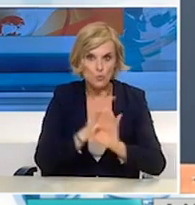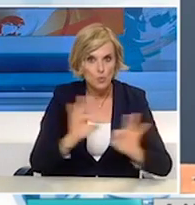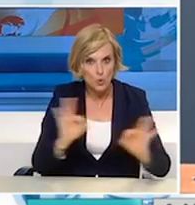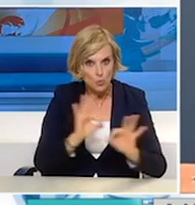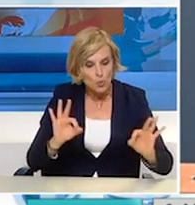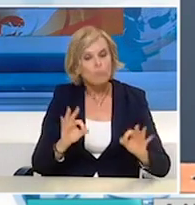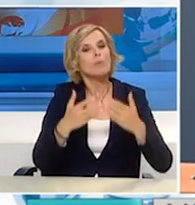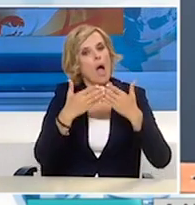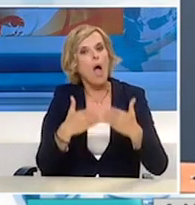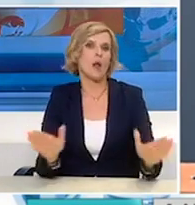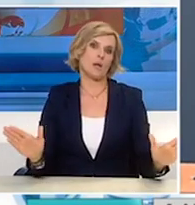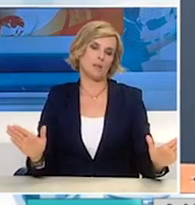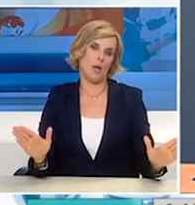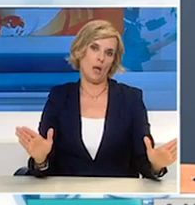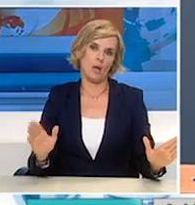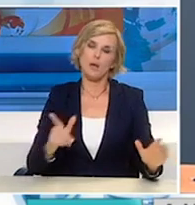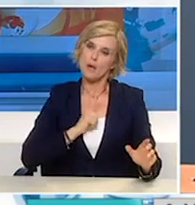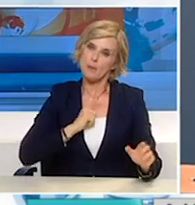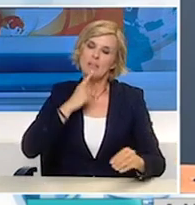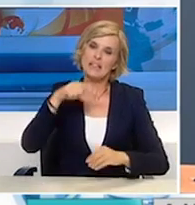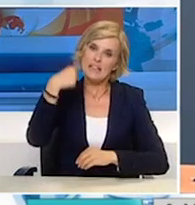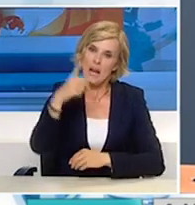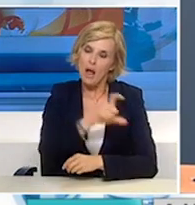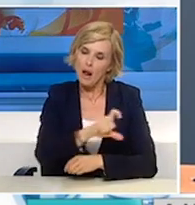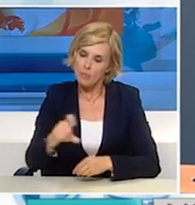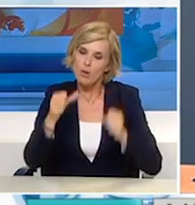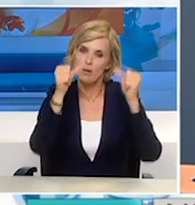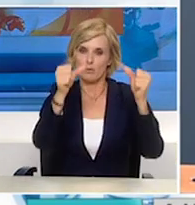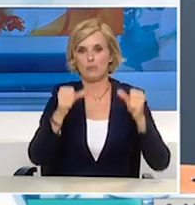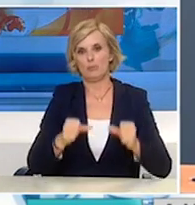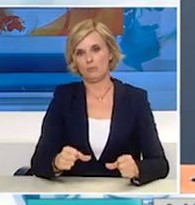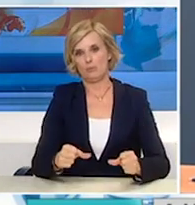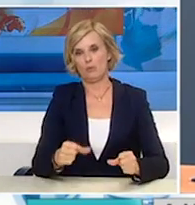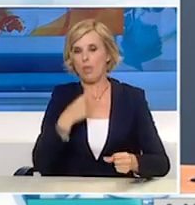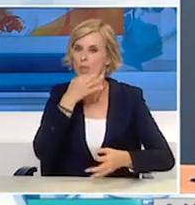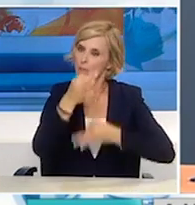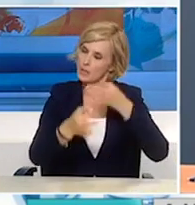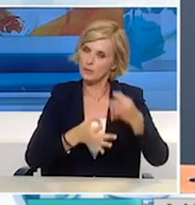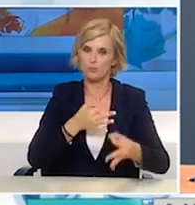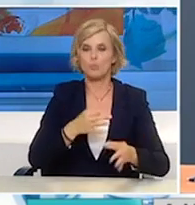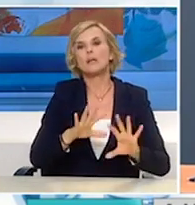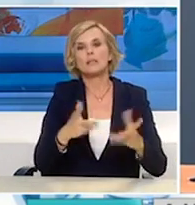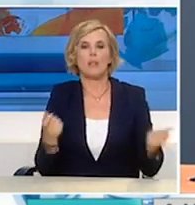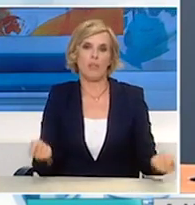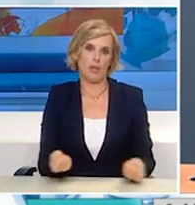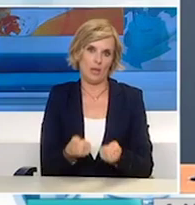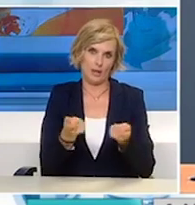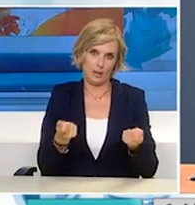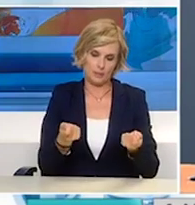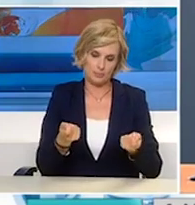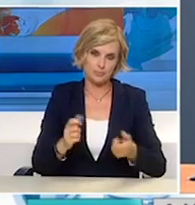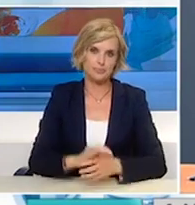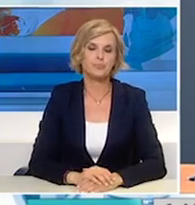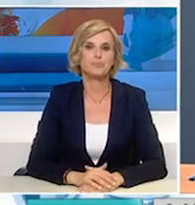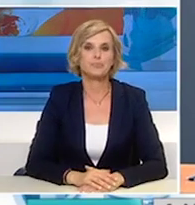μας. Και νομίζω θα τοποθετηθεί αρμοδίως τότε. Και θα σας αναφέρω αν υπάρξει κάποια διαφορετική τοποθέτηση από